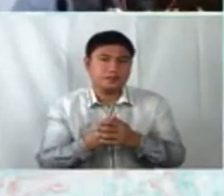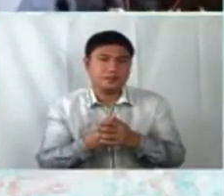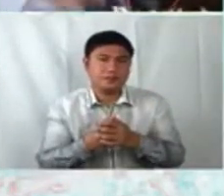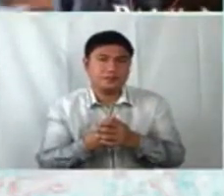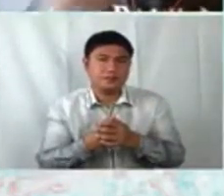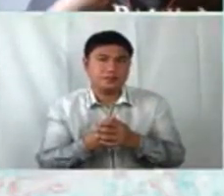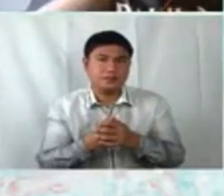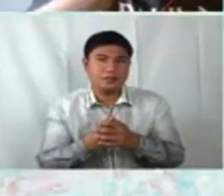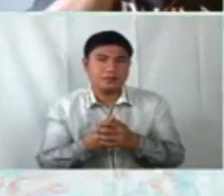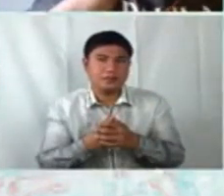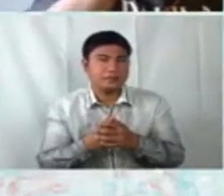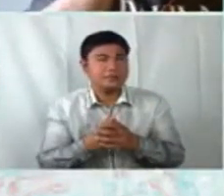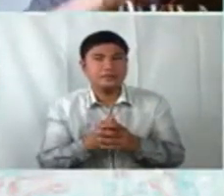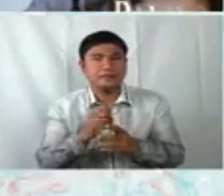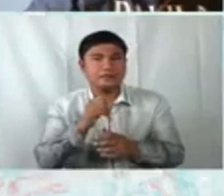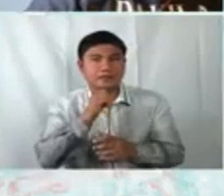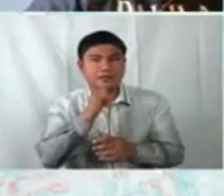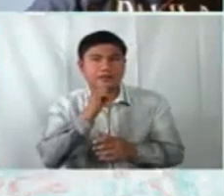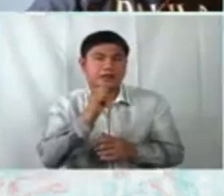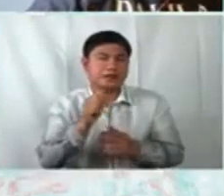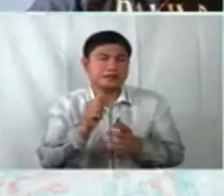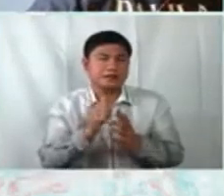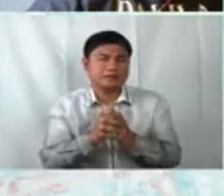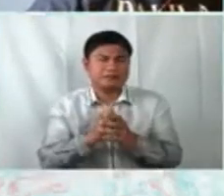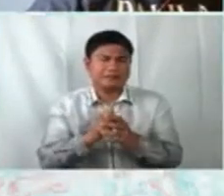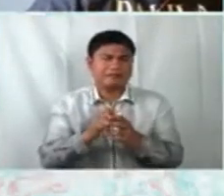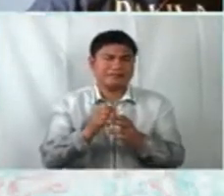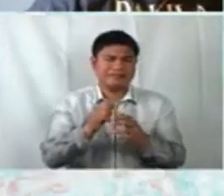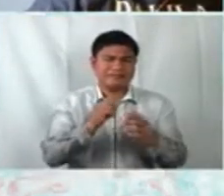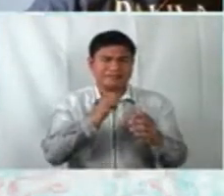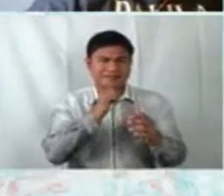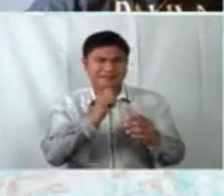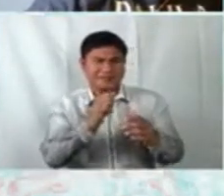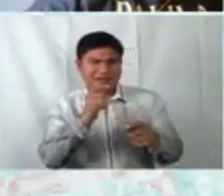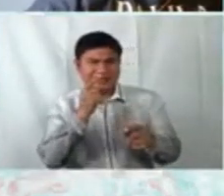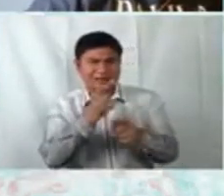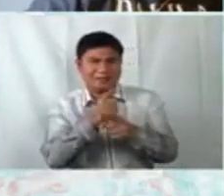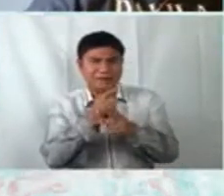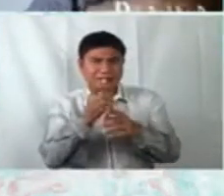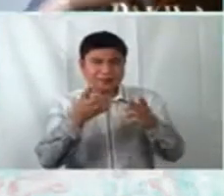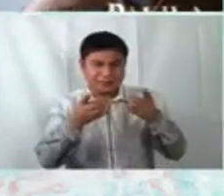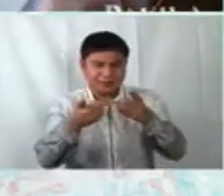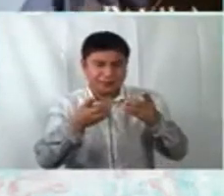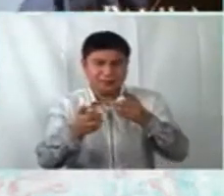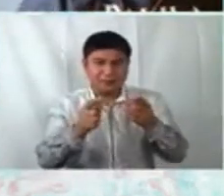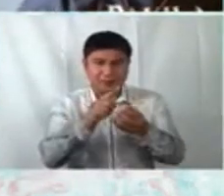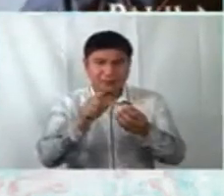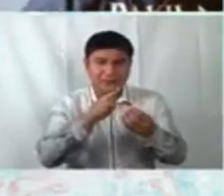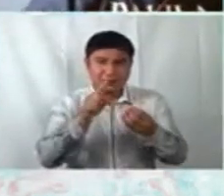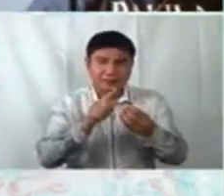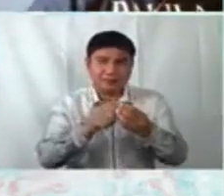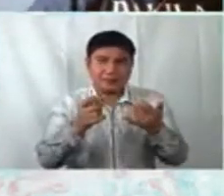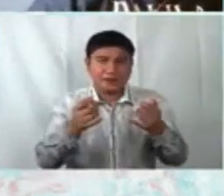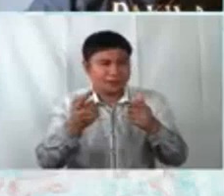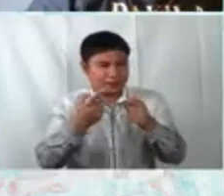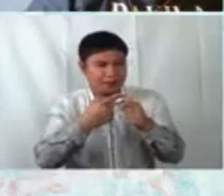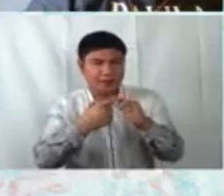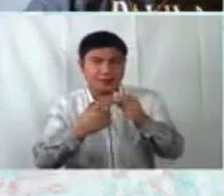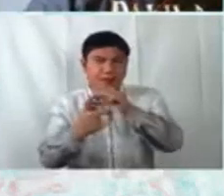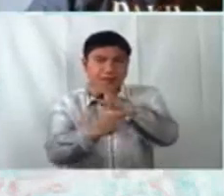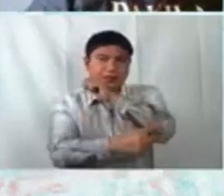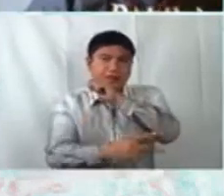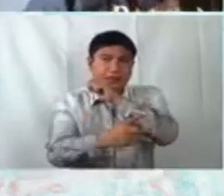hindi tama yung mga may hindi tama dun sa description about the first provinces who revolted against